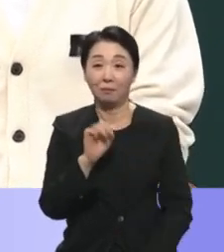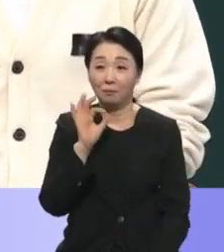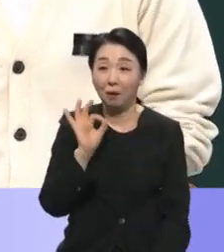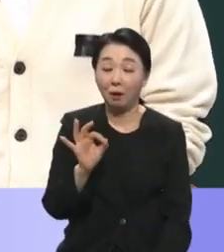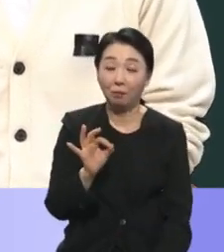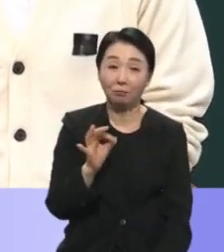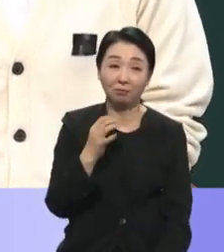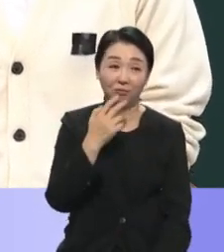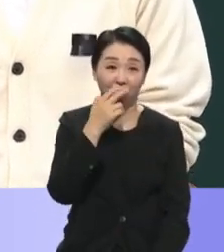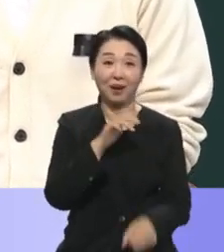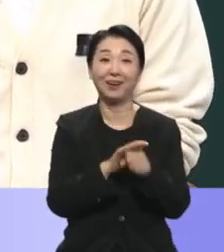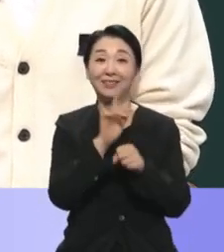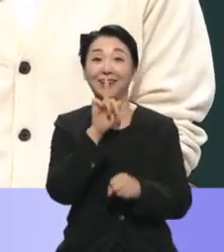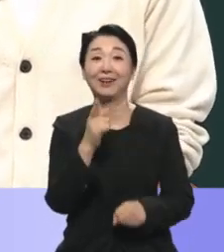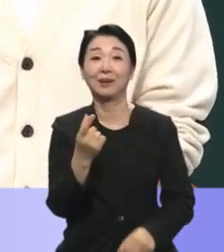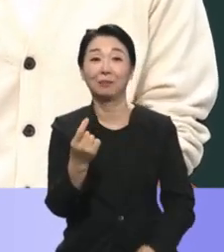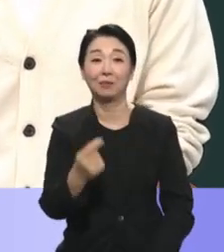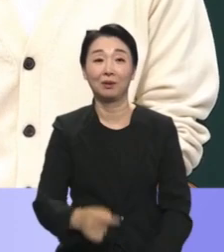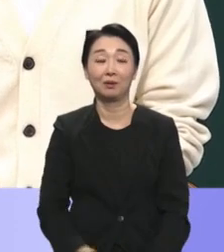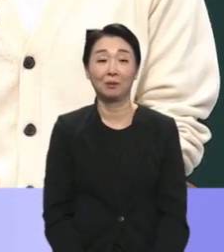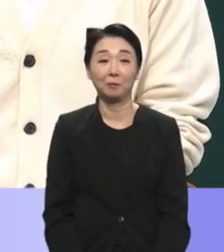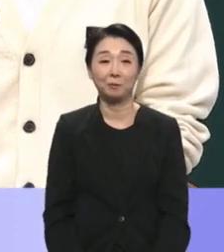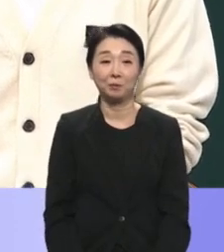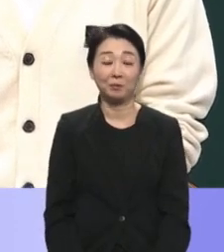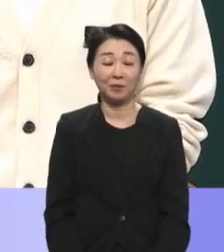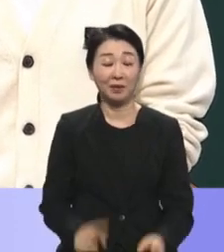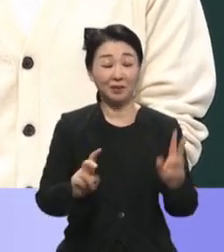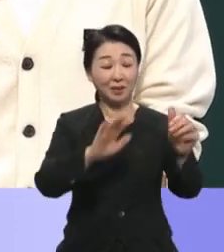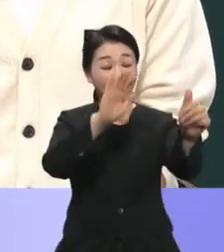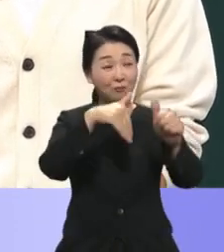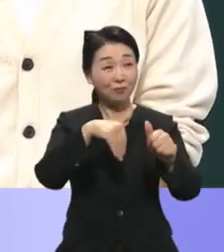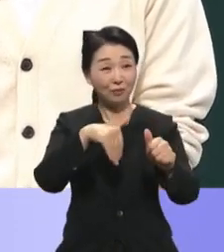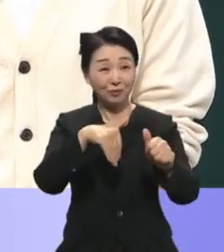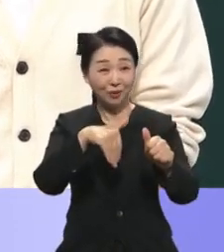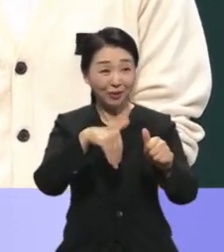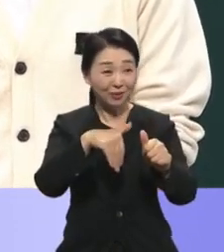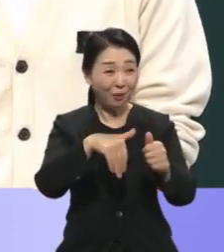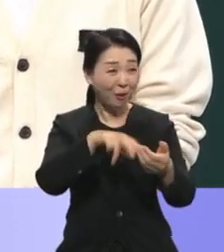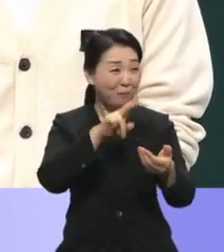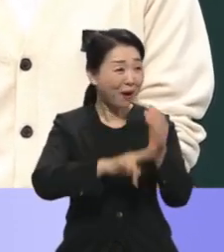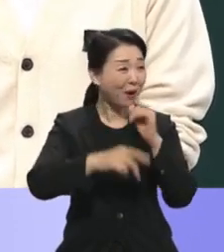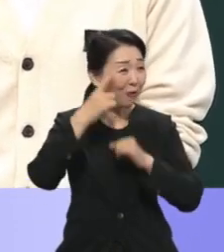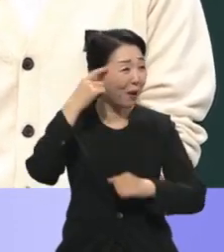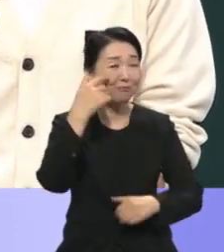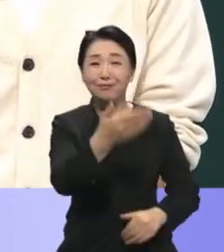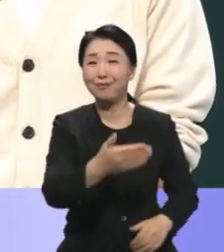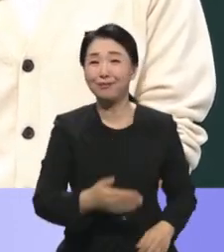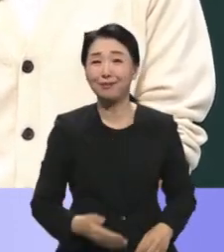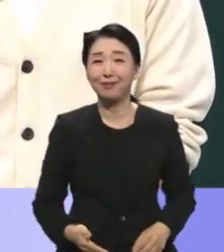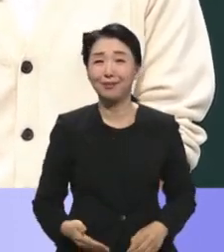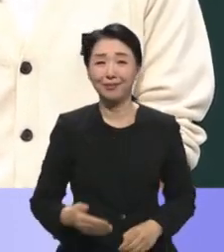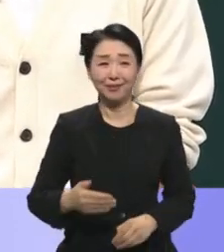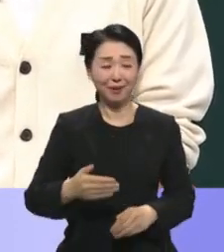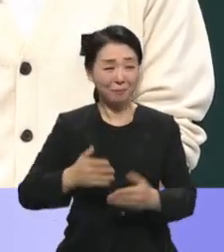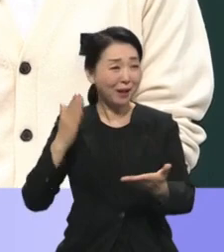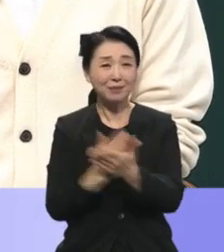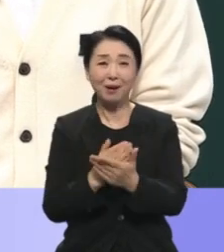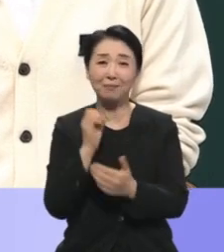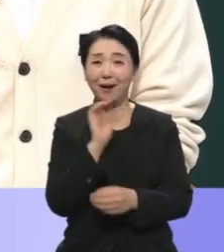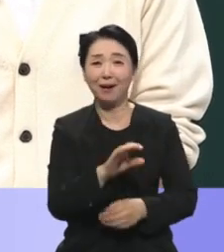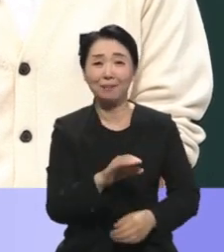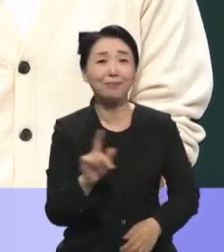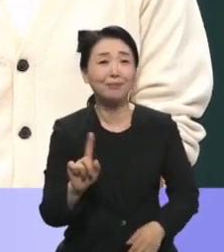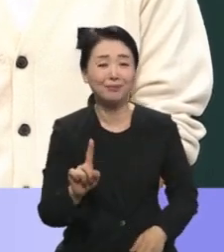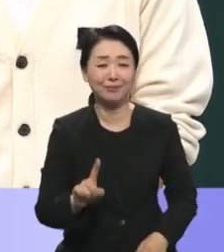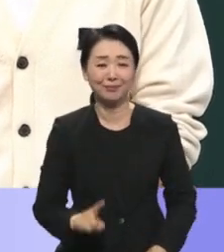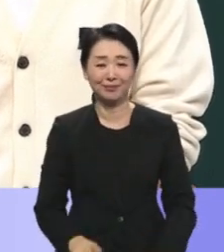좀 황당하다는 반응이 좀 많습니다. 네. 사장 불러서 탕후루 왜 팔았냐고 물어볼 거냐. 그 탕후루 그만 팔라고 할 거냐. 뭐 이런 내용들인